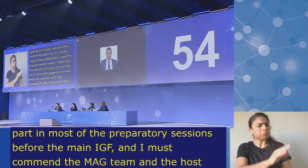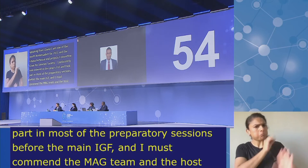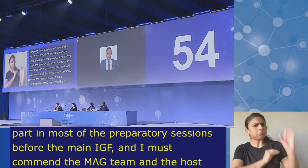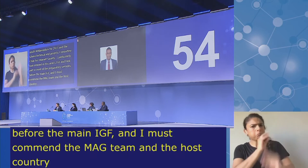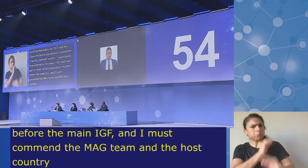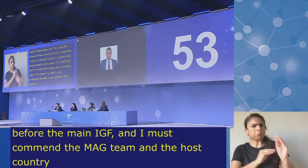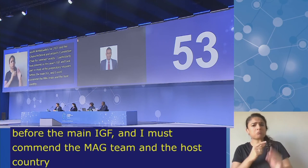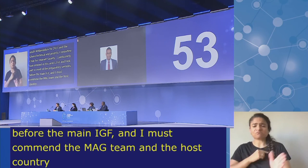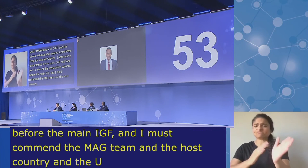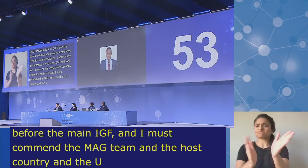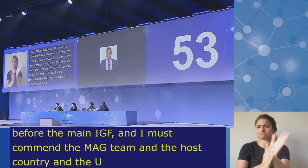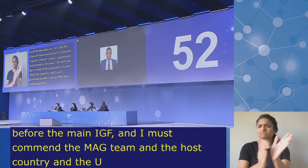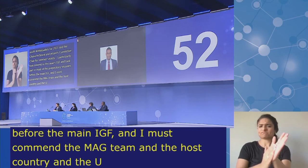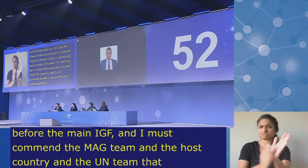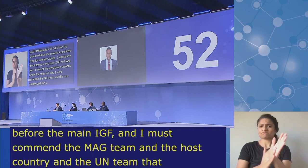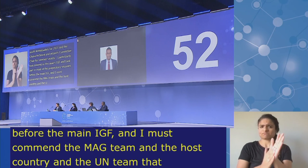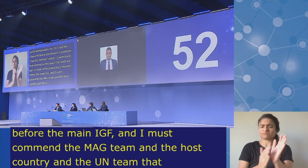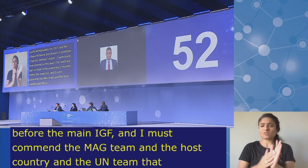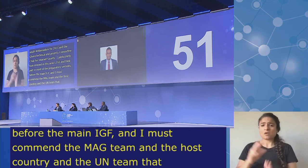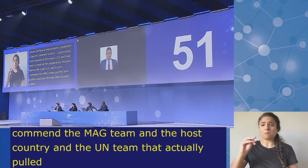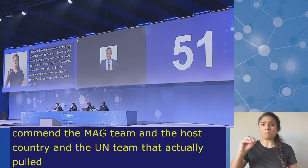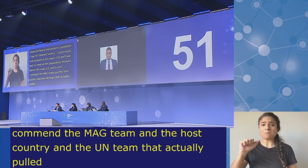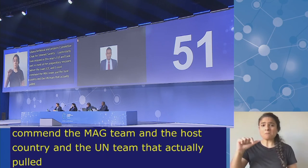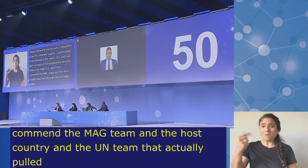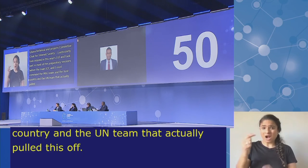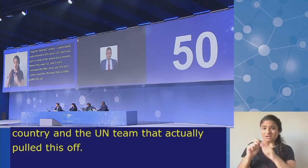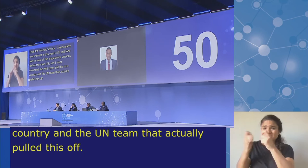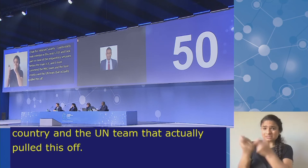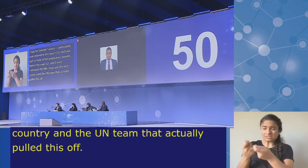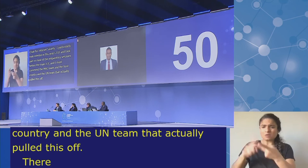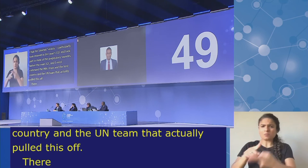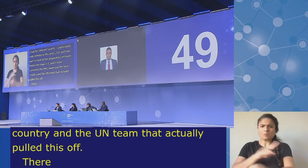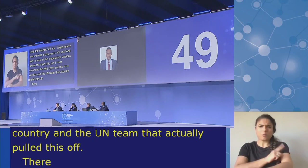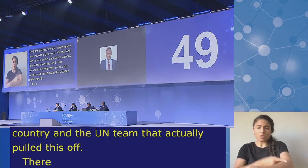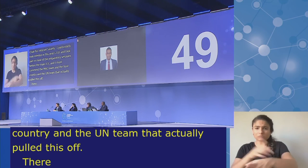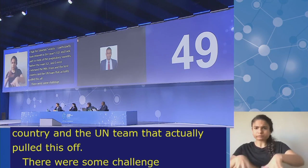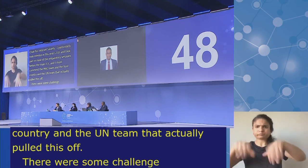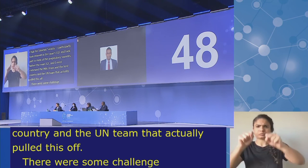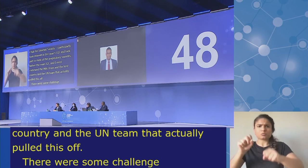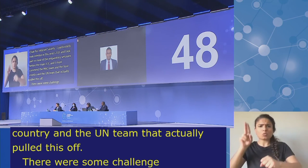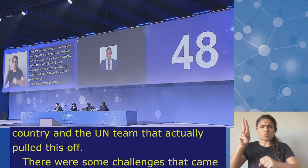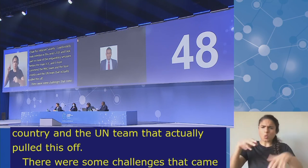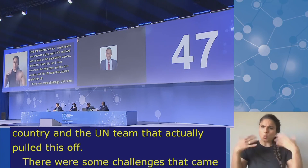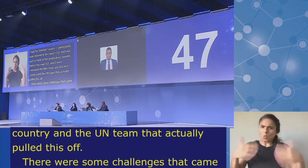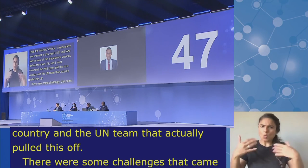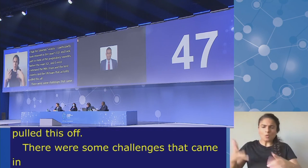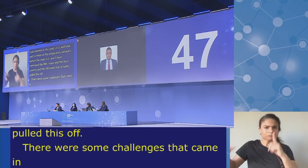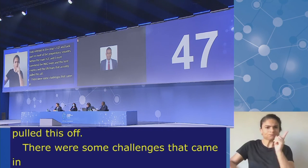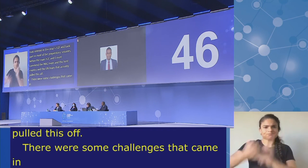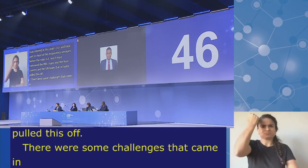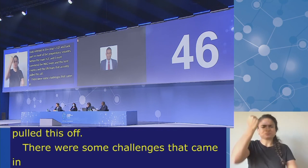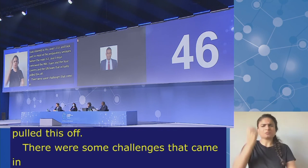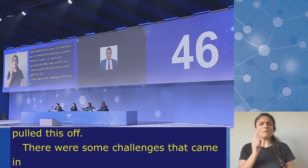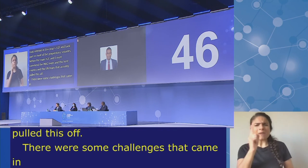подготовительные сессии, состоявшиеся до начала этого выпуска саммита. И здесь я благодарю многостороннюю